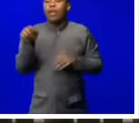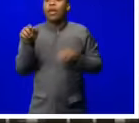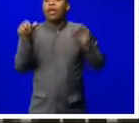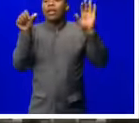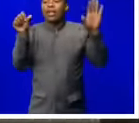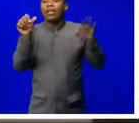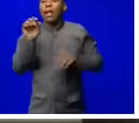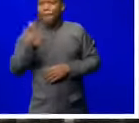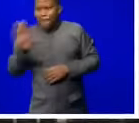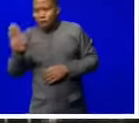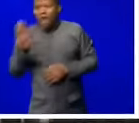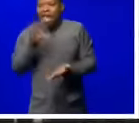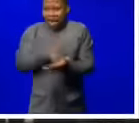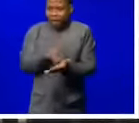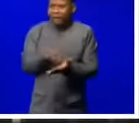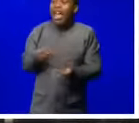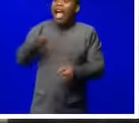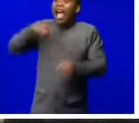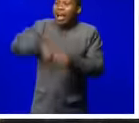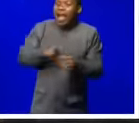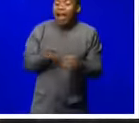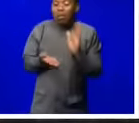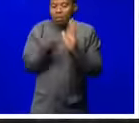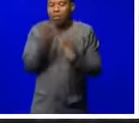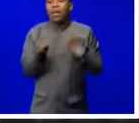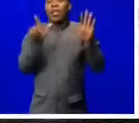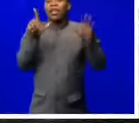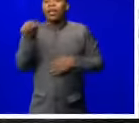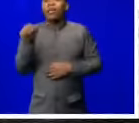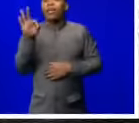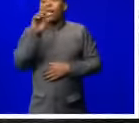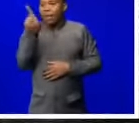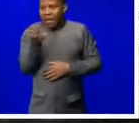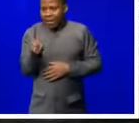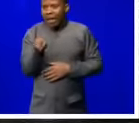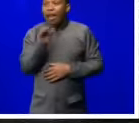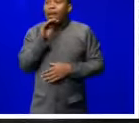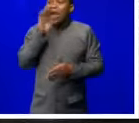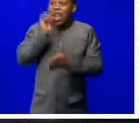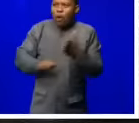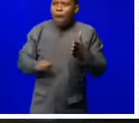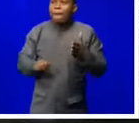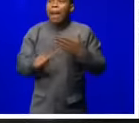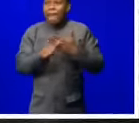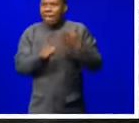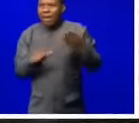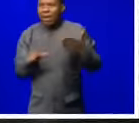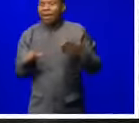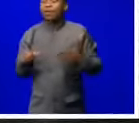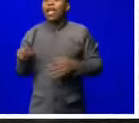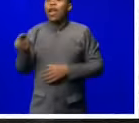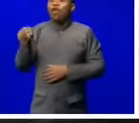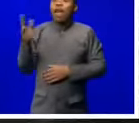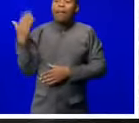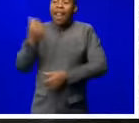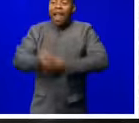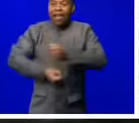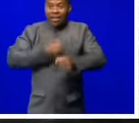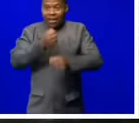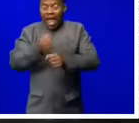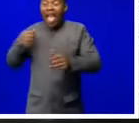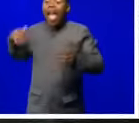billion emalangeni. Loku ke kukhomba kukhula nga 7.3% kusukela ngenyanga yelweti khona eminyakeni